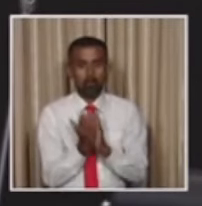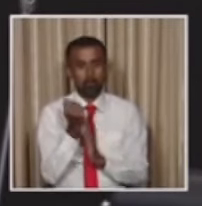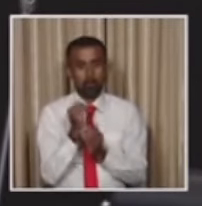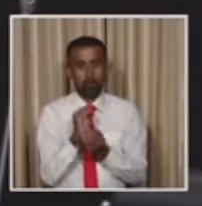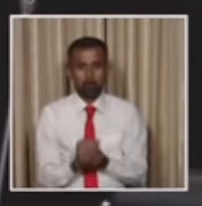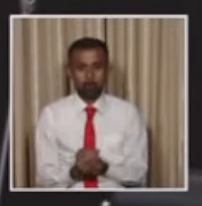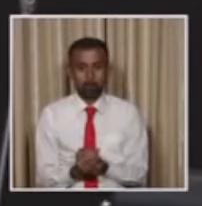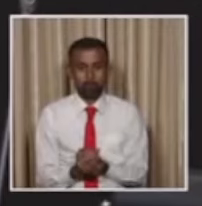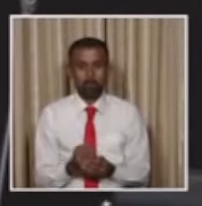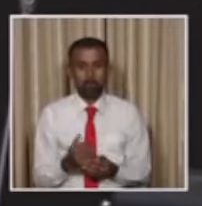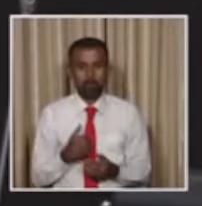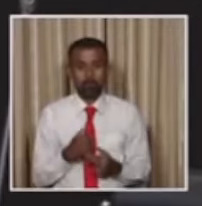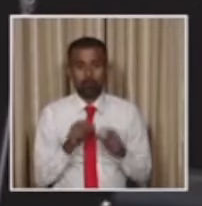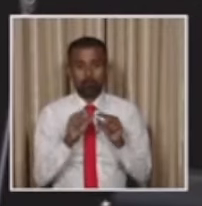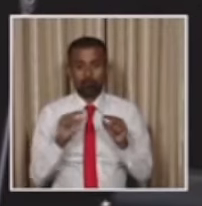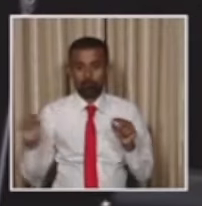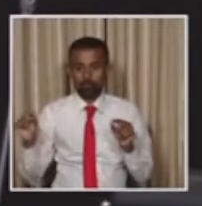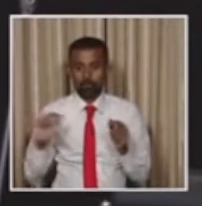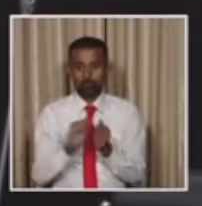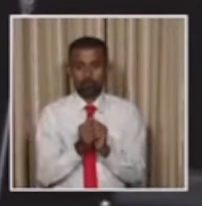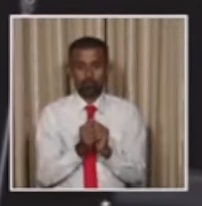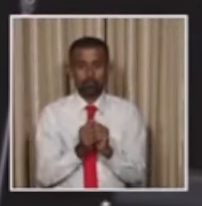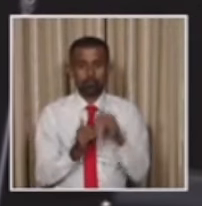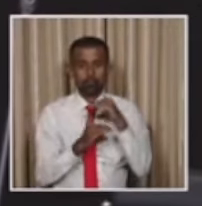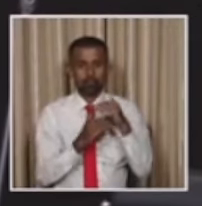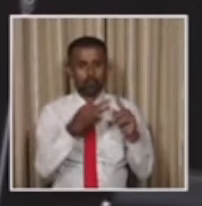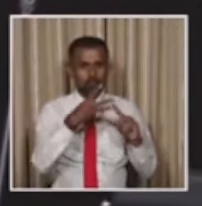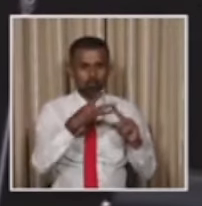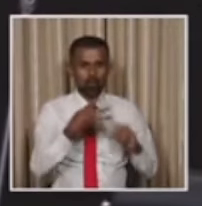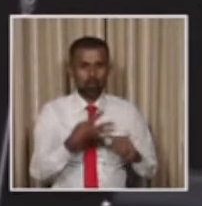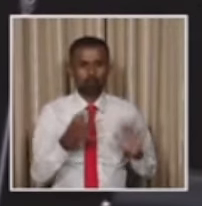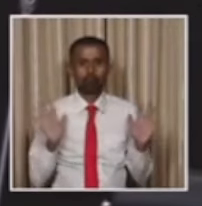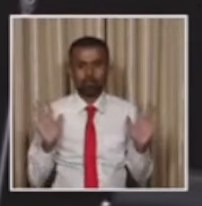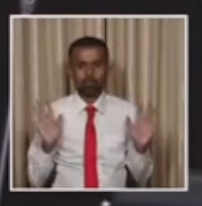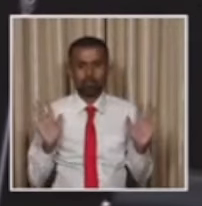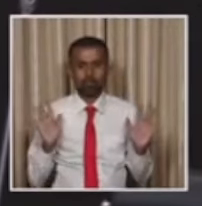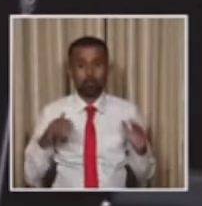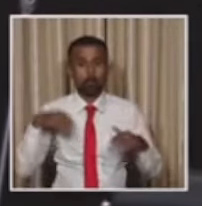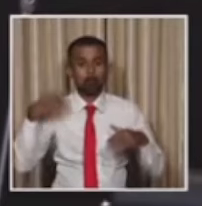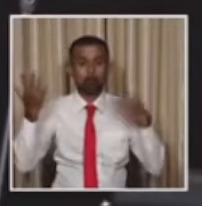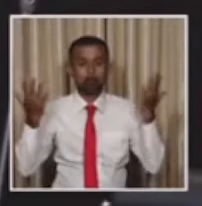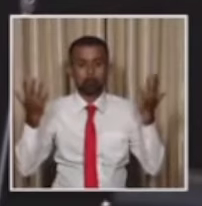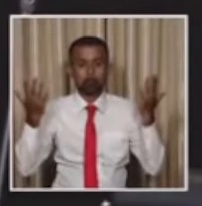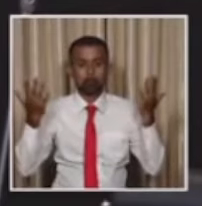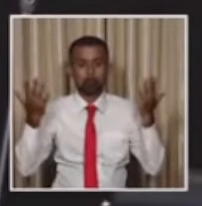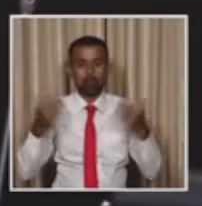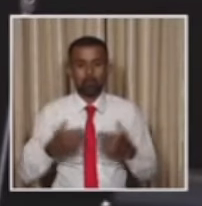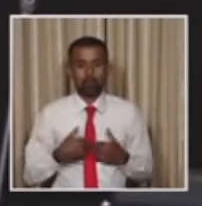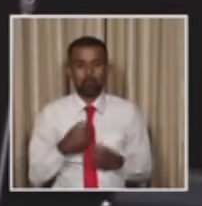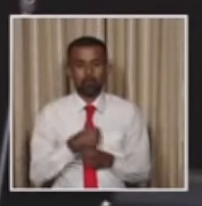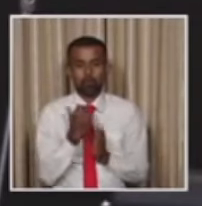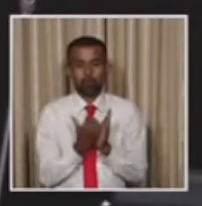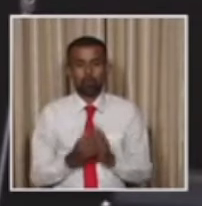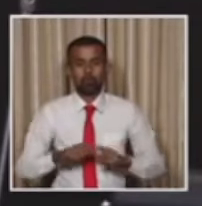තියෙනවා. එතකොට අපේ වගන්ති අපේ සංශෝධනයේ සීමා වුණා 3-4 වගන්තියට. ඒකෙන් පිටේව අපි ගියොත් එතකොට අපි අනුකම්ප